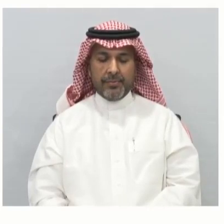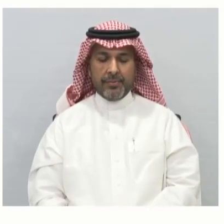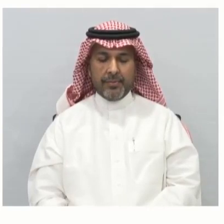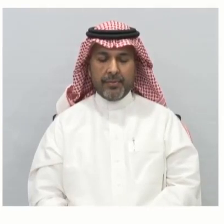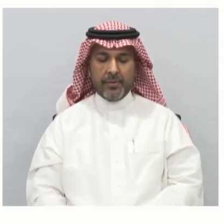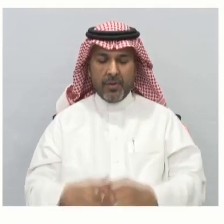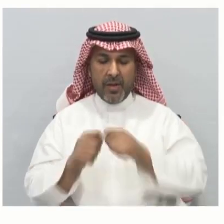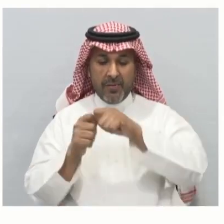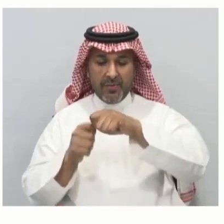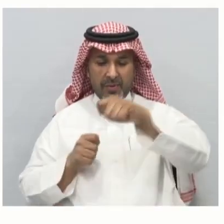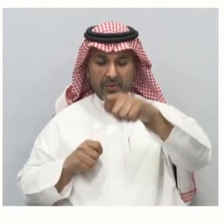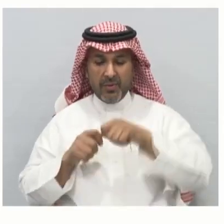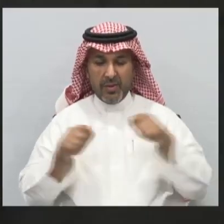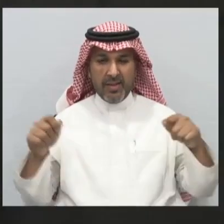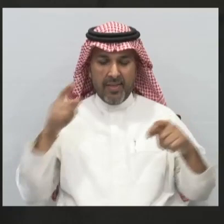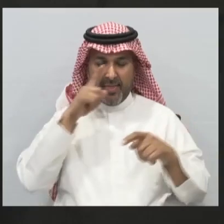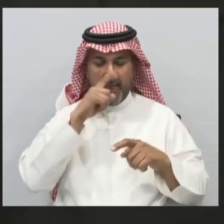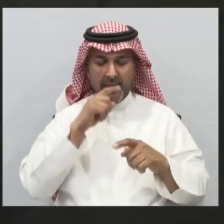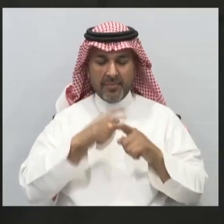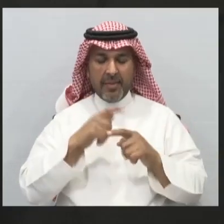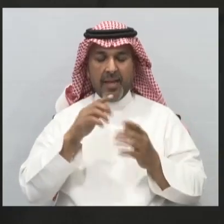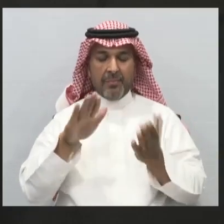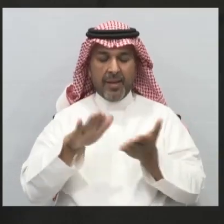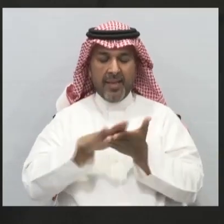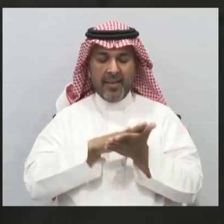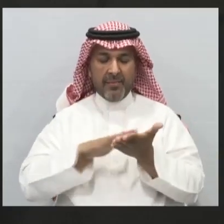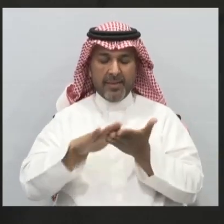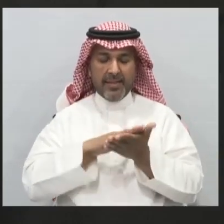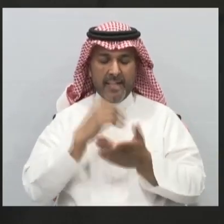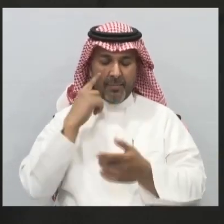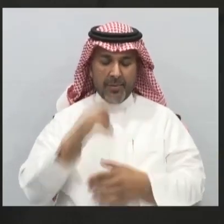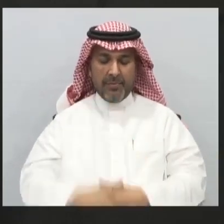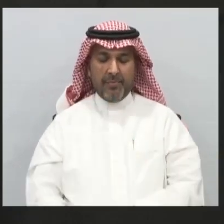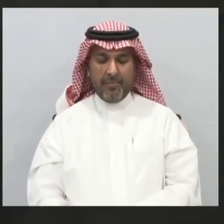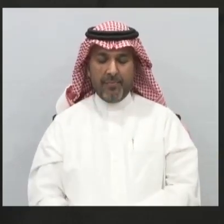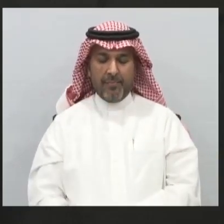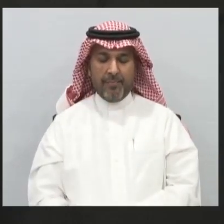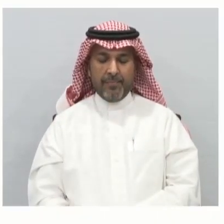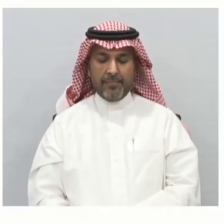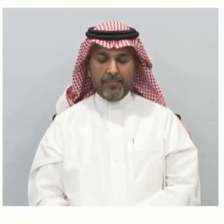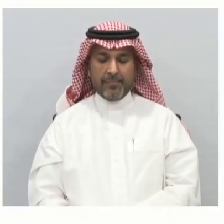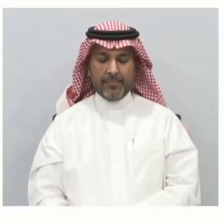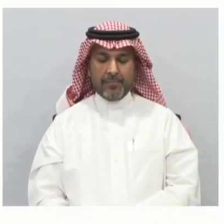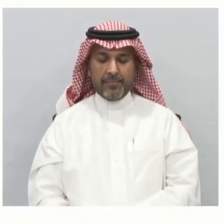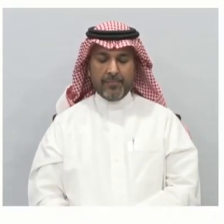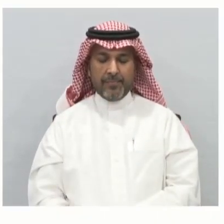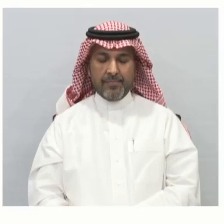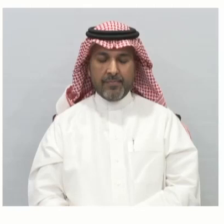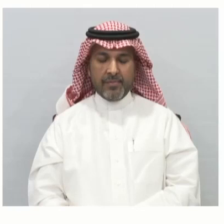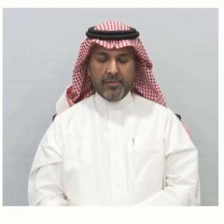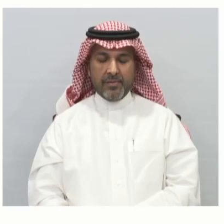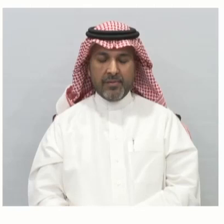هي المنطقه المحصوره الداخليه طيب المساحه تساوي طبعا الطول